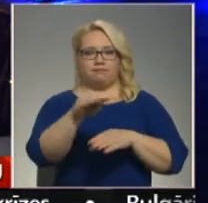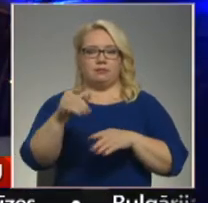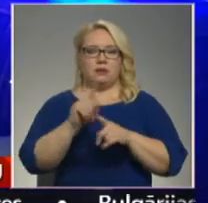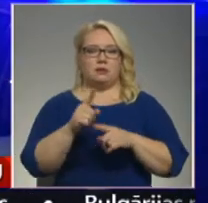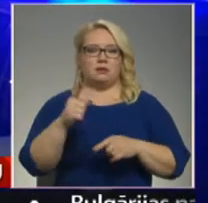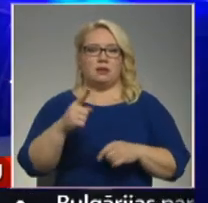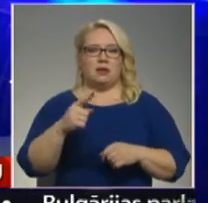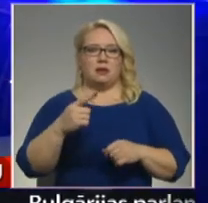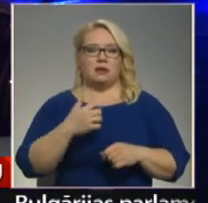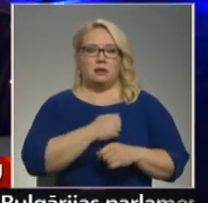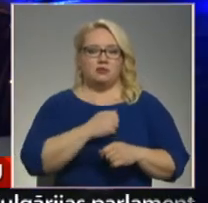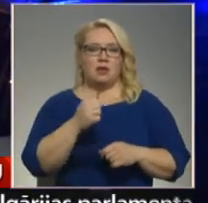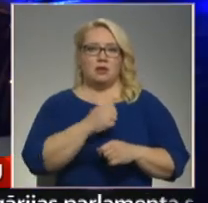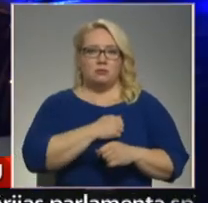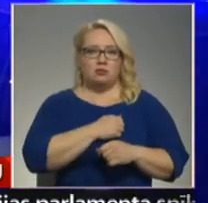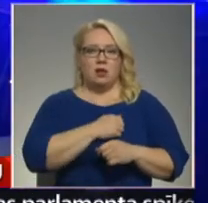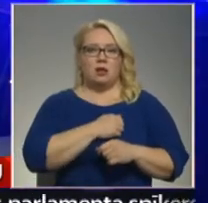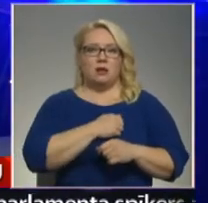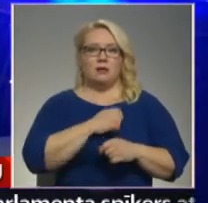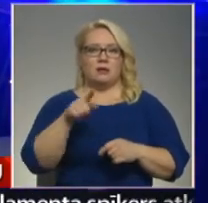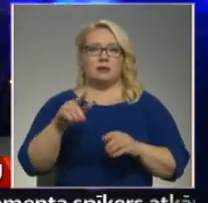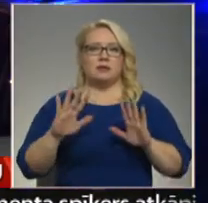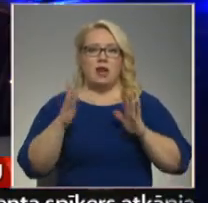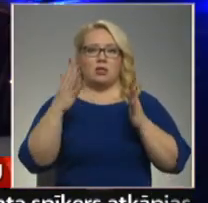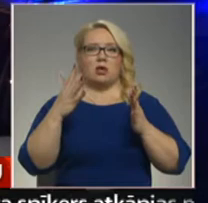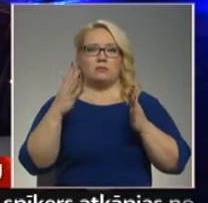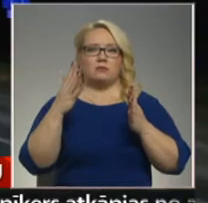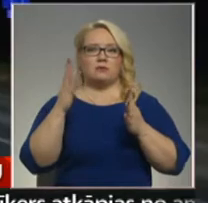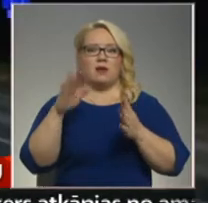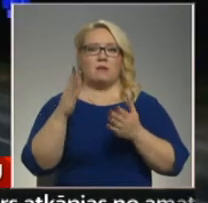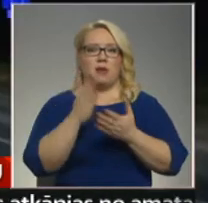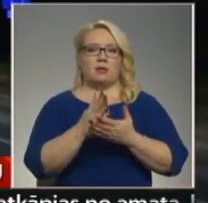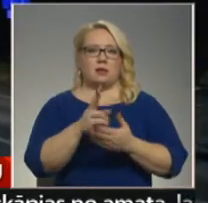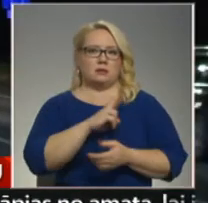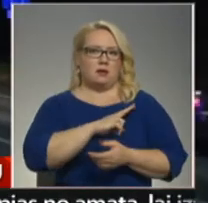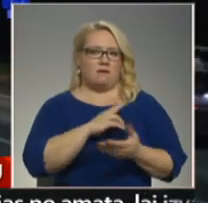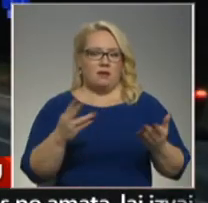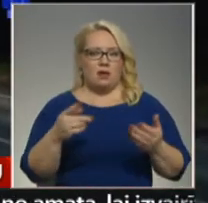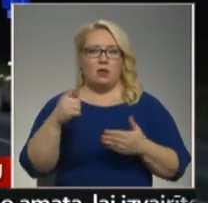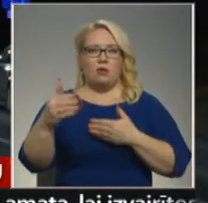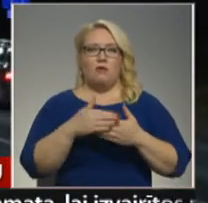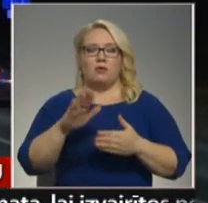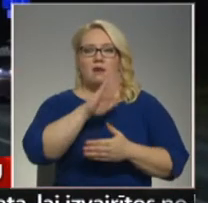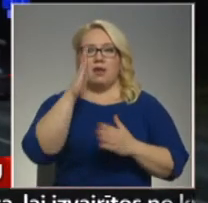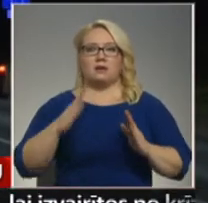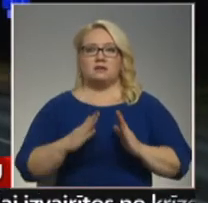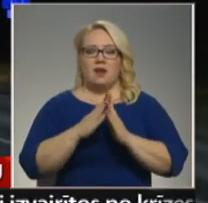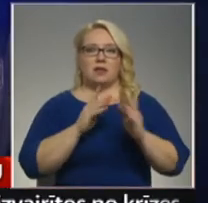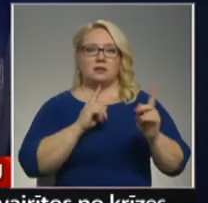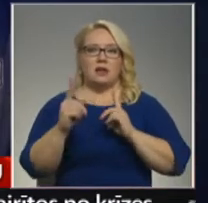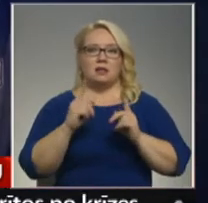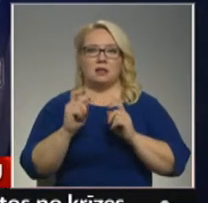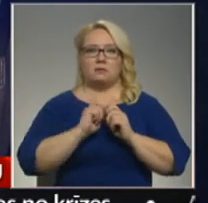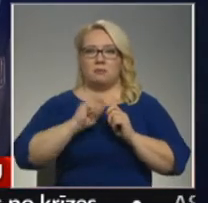Diemžēl. Jā, tas gadījums beidzās tragiski, letāls. Tuvojoties valsts svētkiem, kad satiksme uz ceļiem